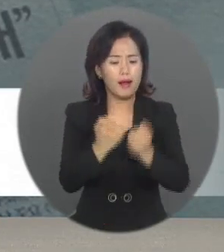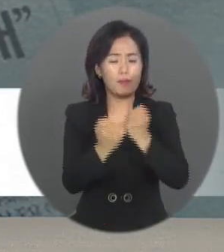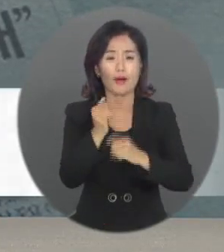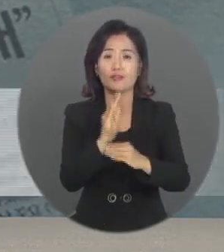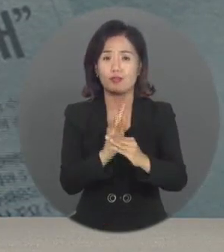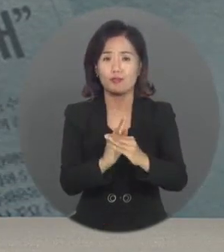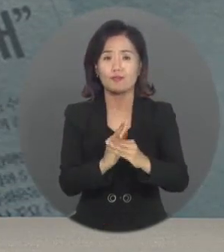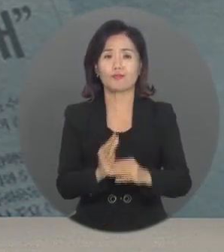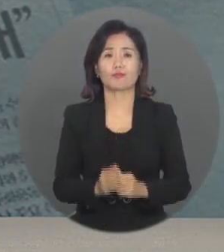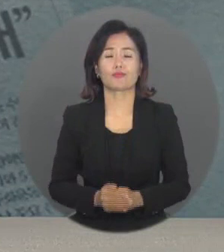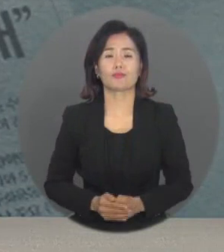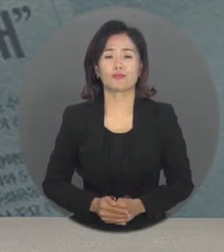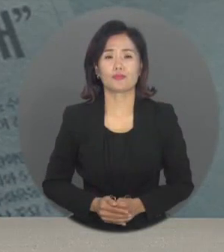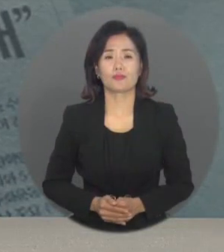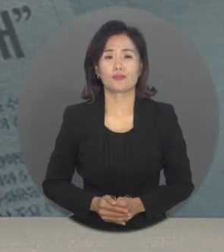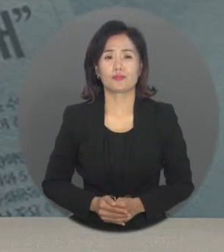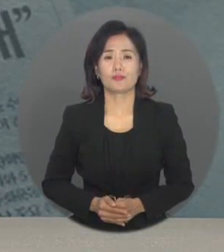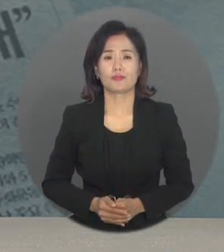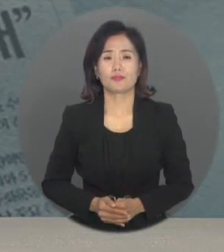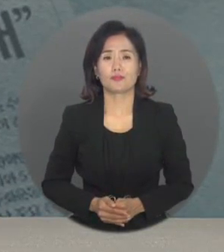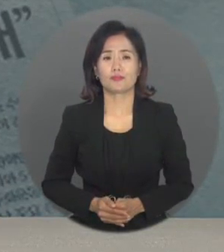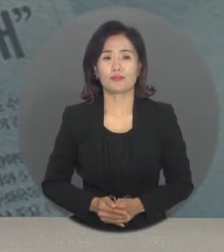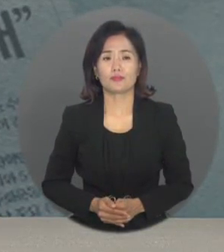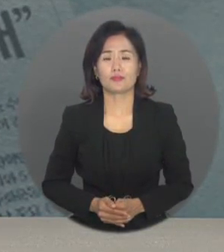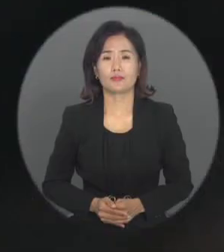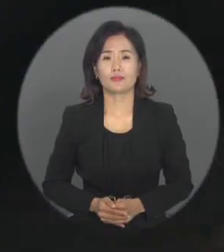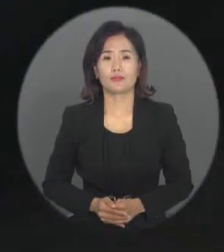해명하고 있습니다. 주현정 기자가 취재했습니다.